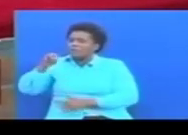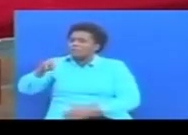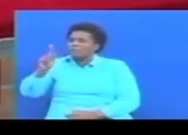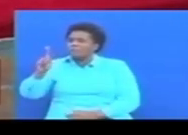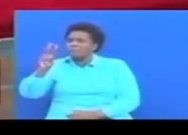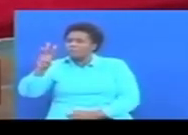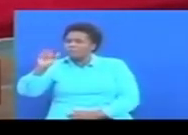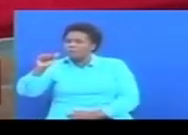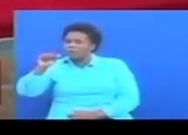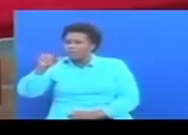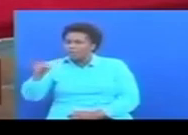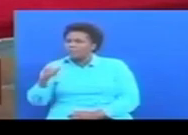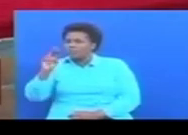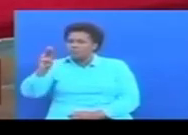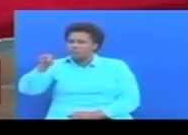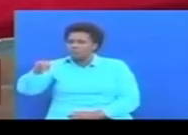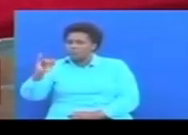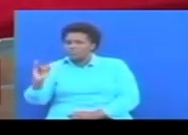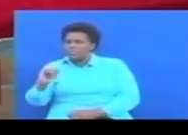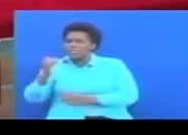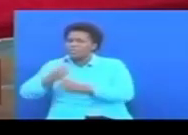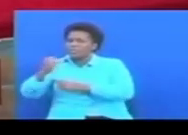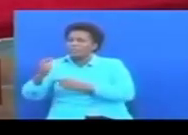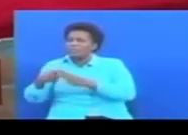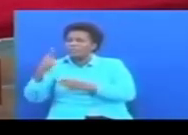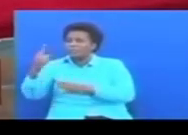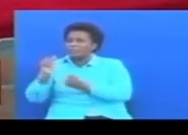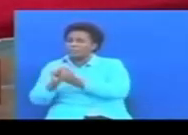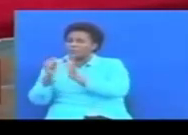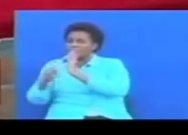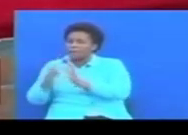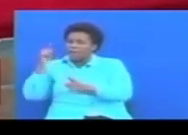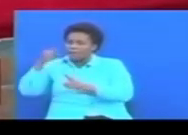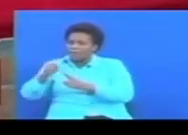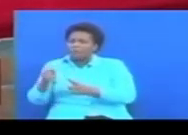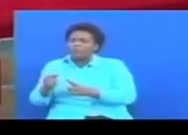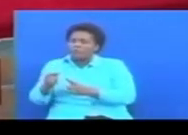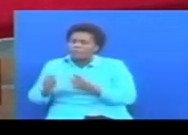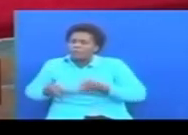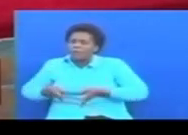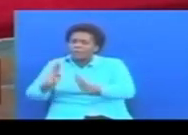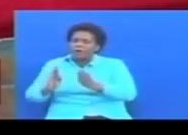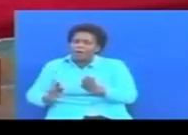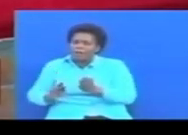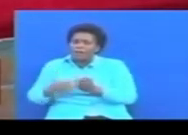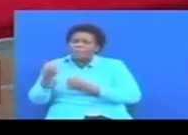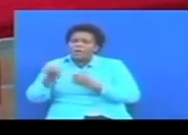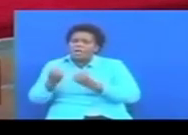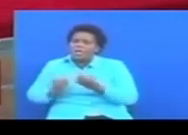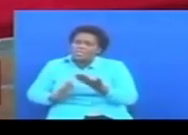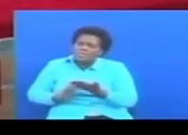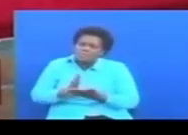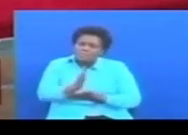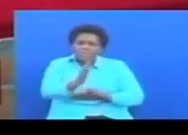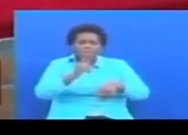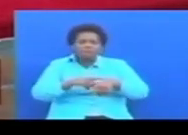kilomita 117 kila mwaka ili ziweze kupitika majira yote ya mwaka. Mheshimiwa Naibu Spika, kuhusu wananchi